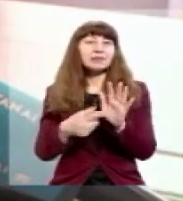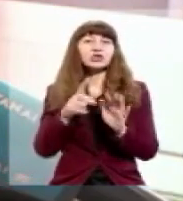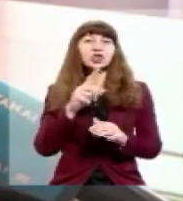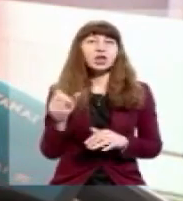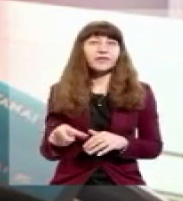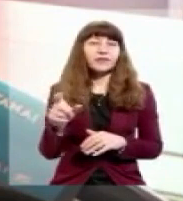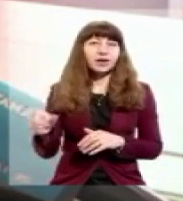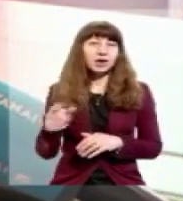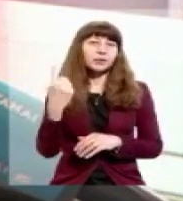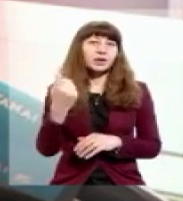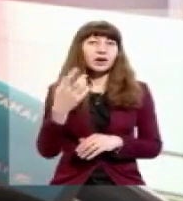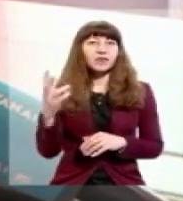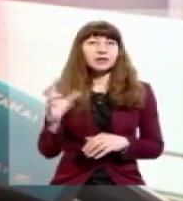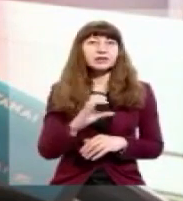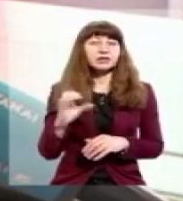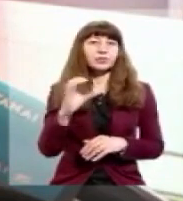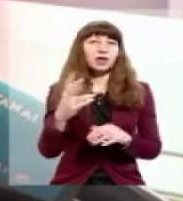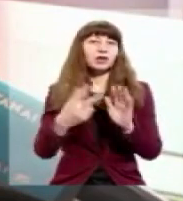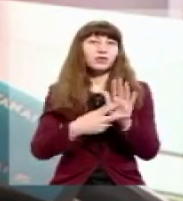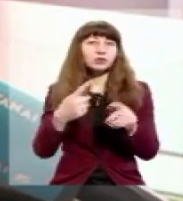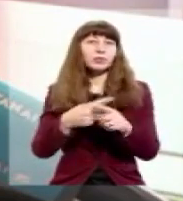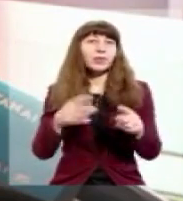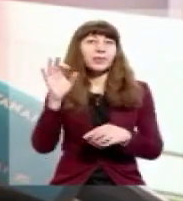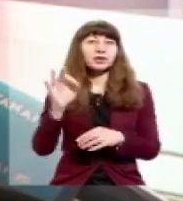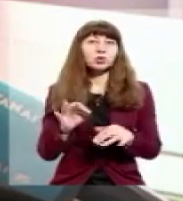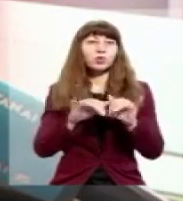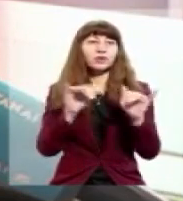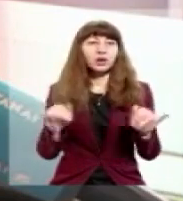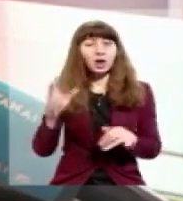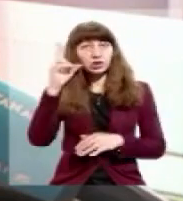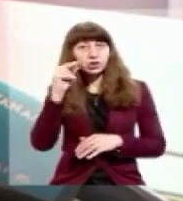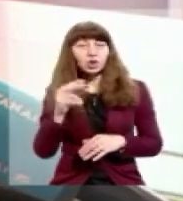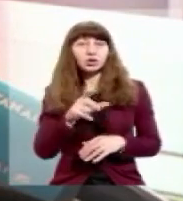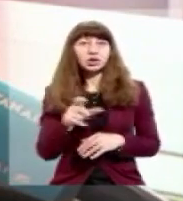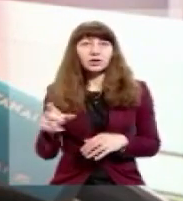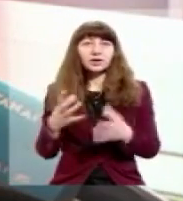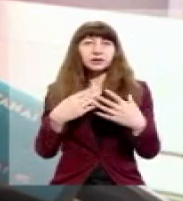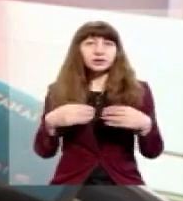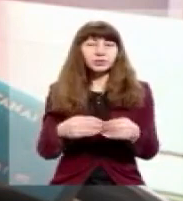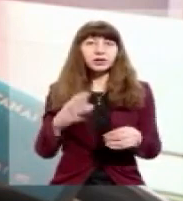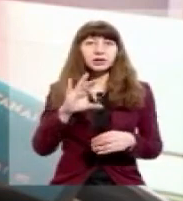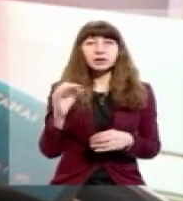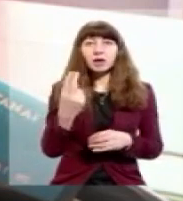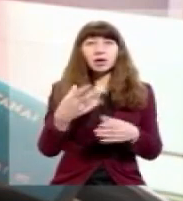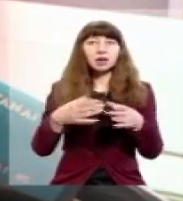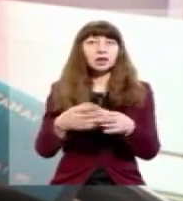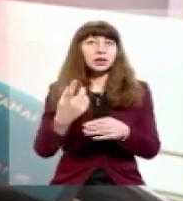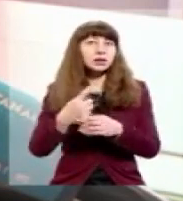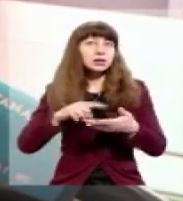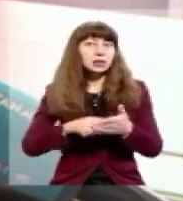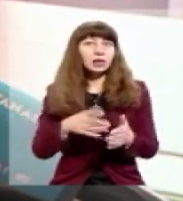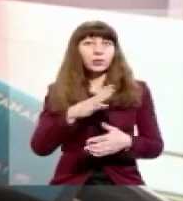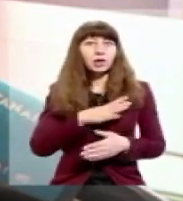2023 жылдың бірінші қаңтарынан бастап оларға берілетін жәрдемақы 8,5%-ға артты. Мөлшері отбасындағы адам саны мен әлеуметтік